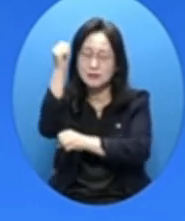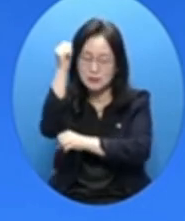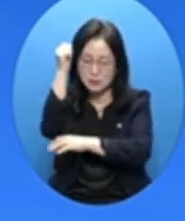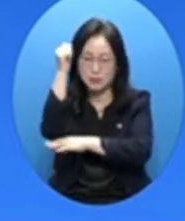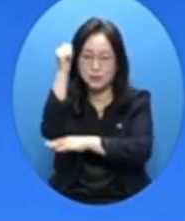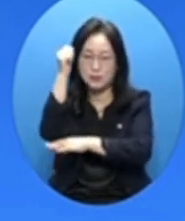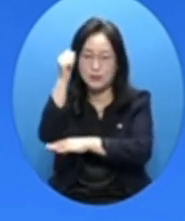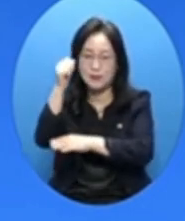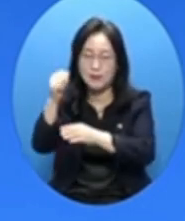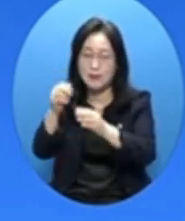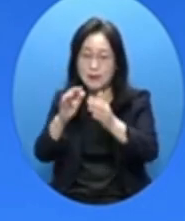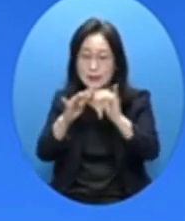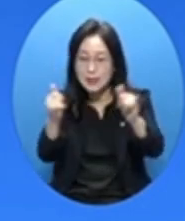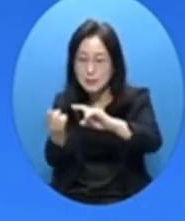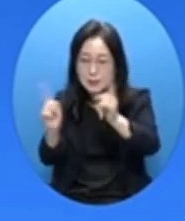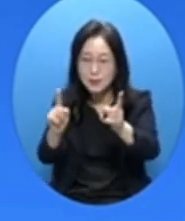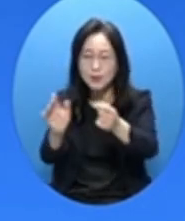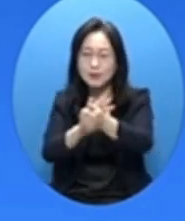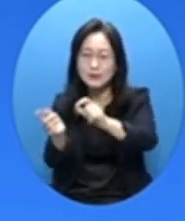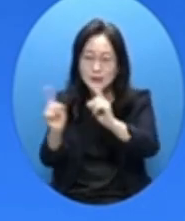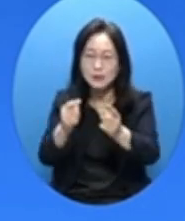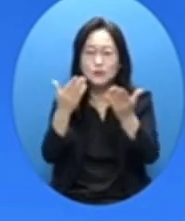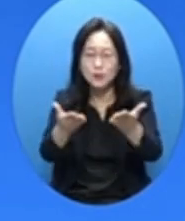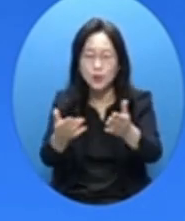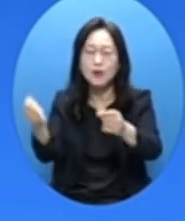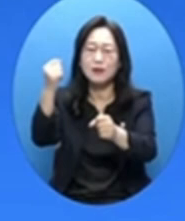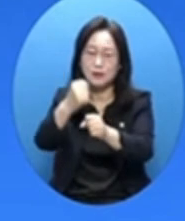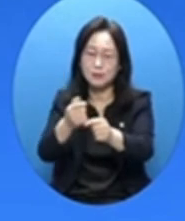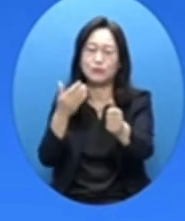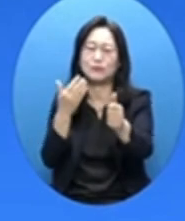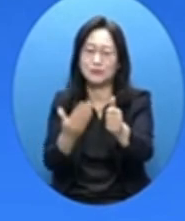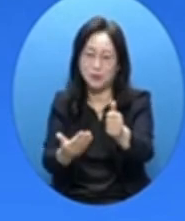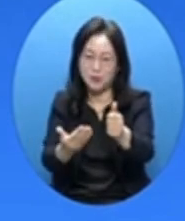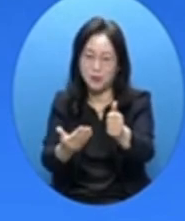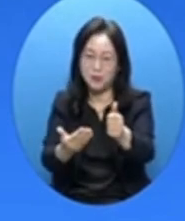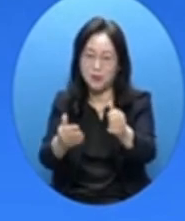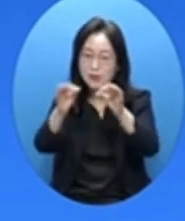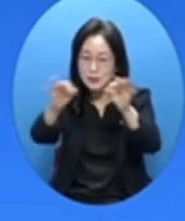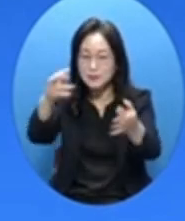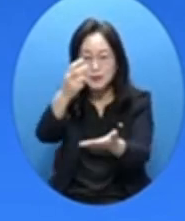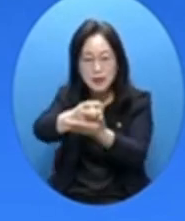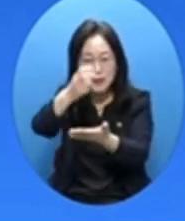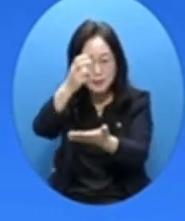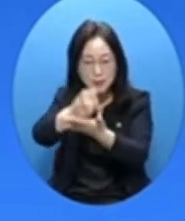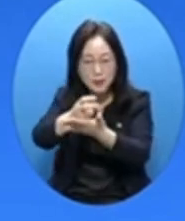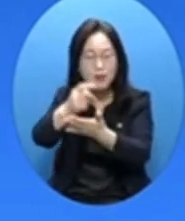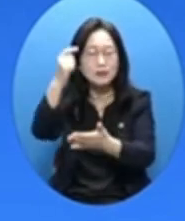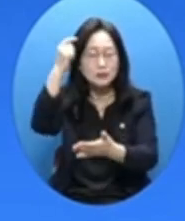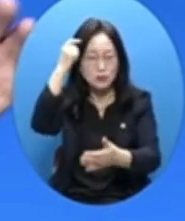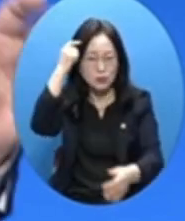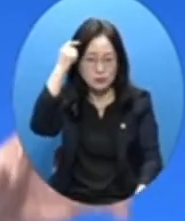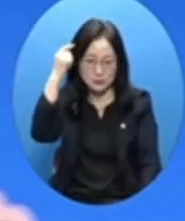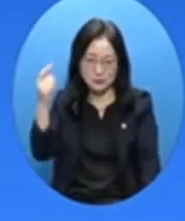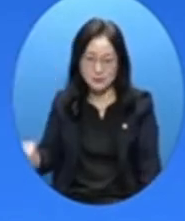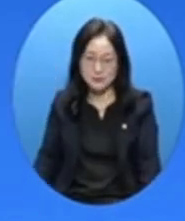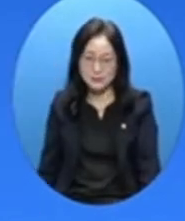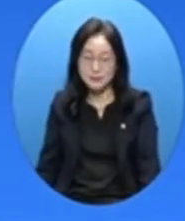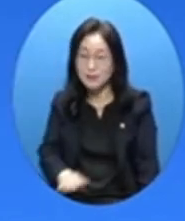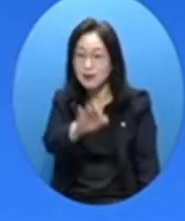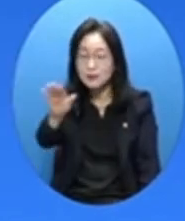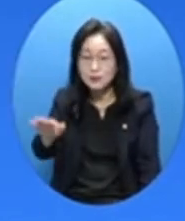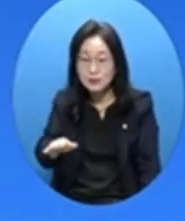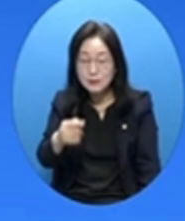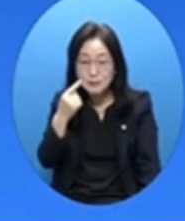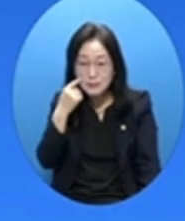사람을 살리고 치려고 회복하는 것이 십계명에 근본 정신인 것입니다 여기서 말하는